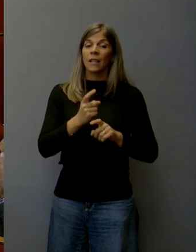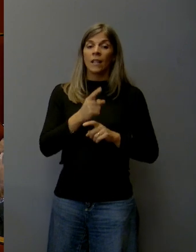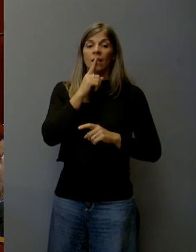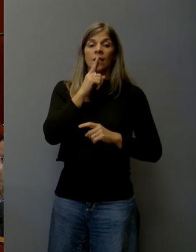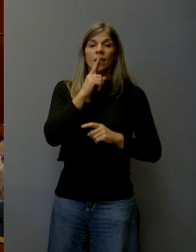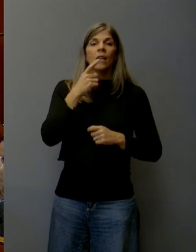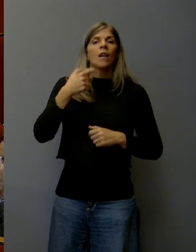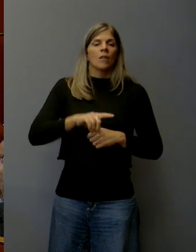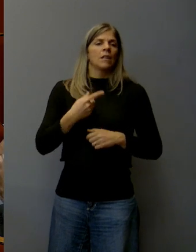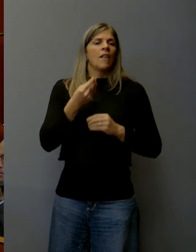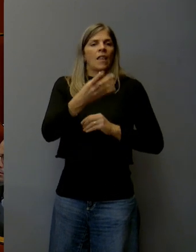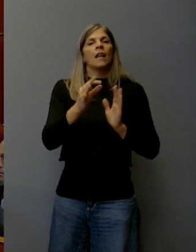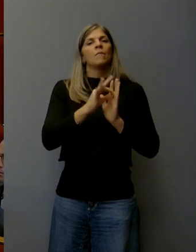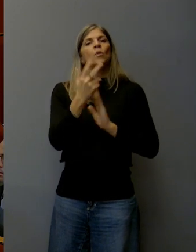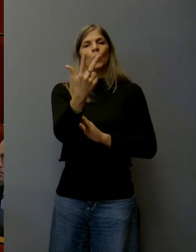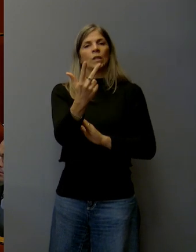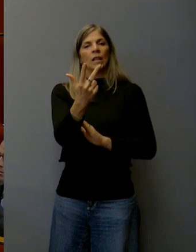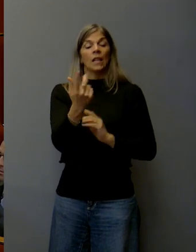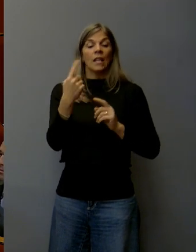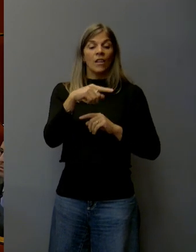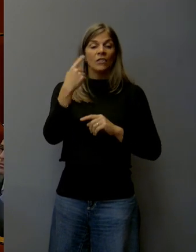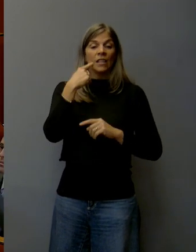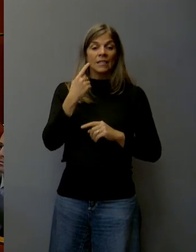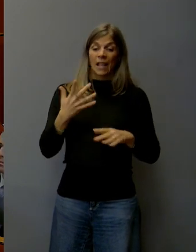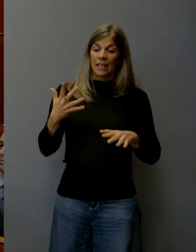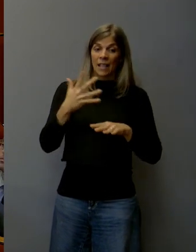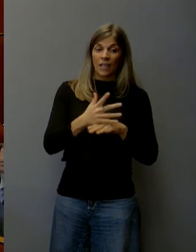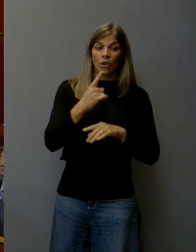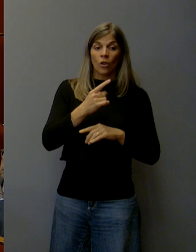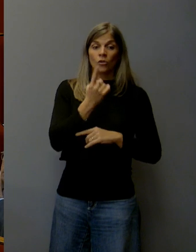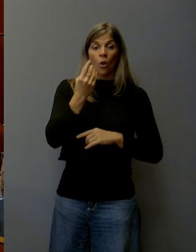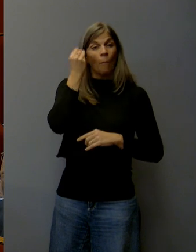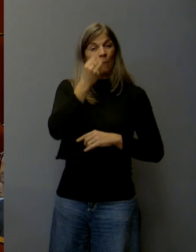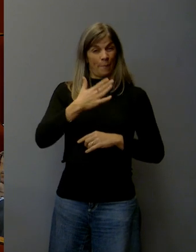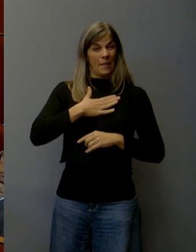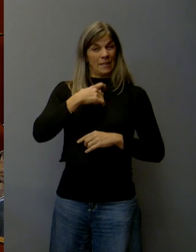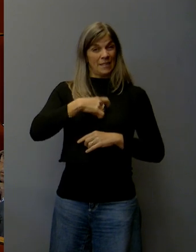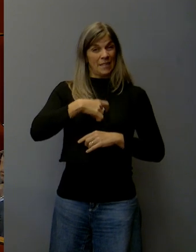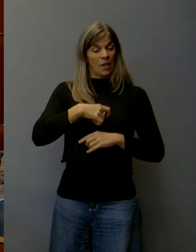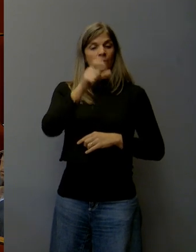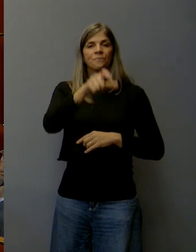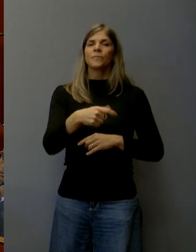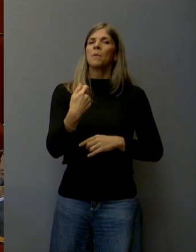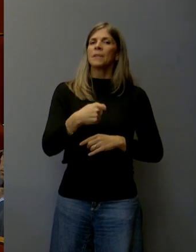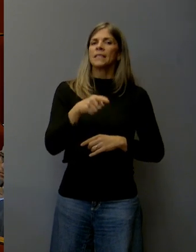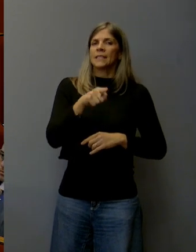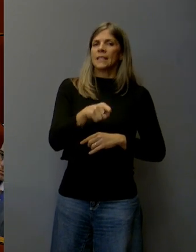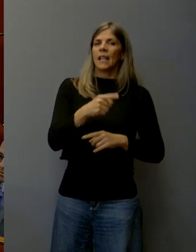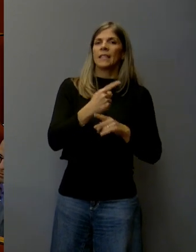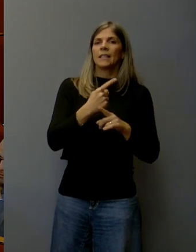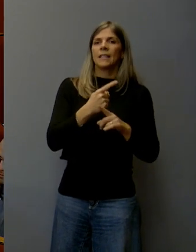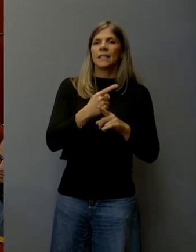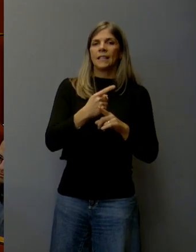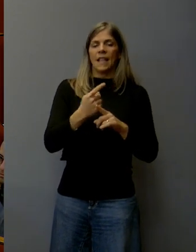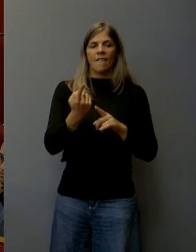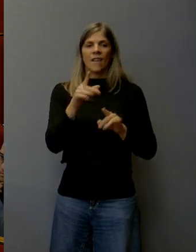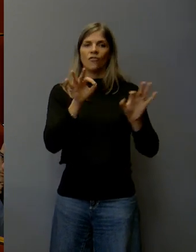Se invece l'interruzione sulla base dell'opinione la presidenza acquisisce una dimensione